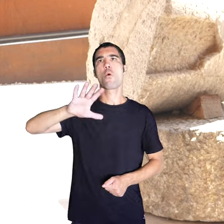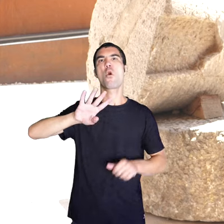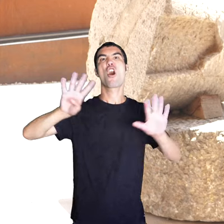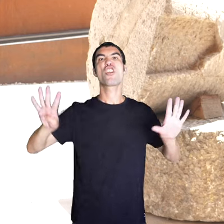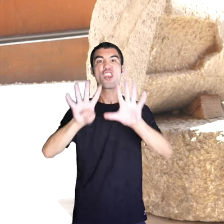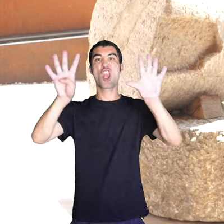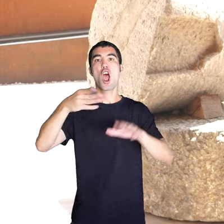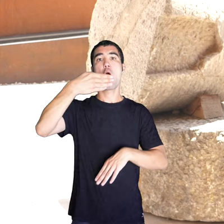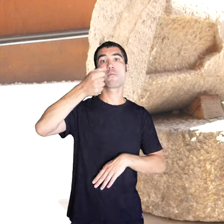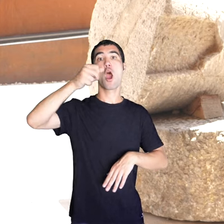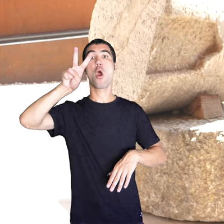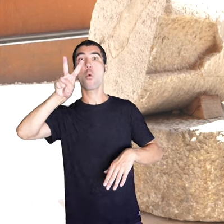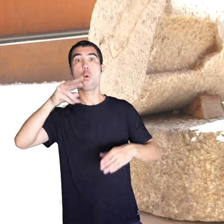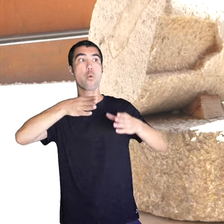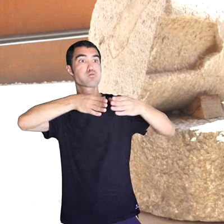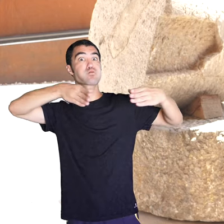nou barques de bau,